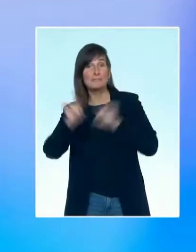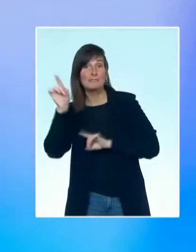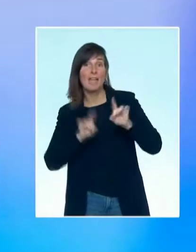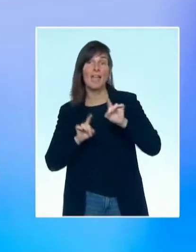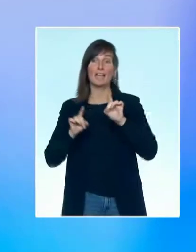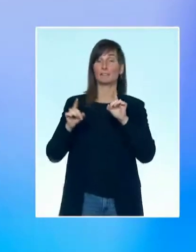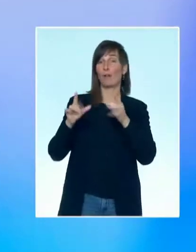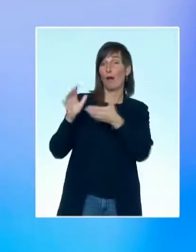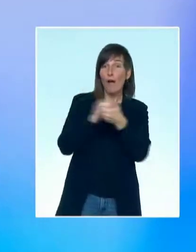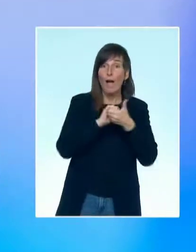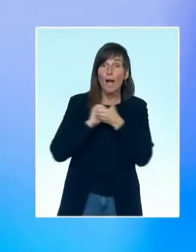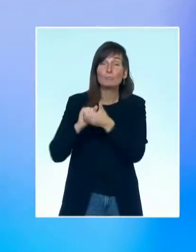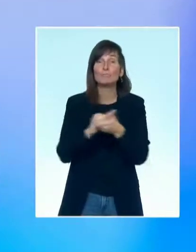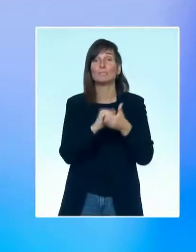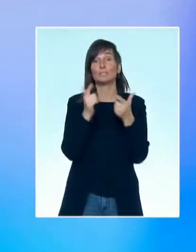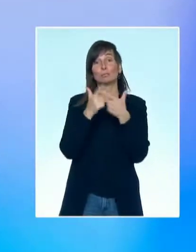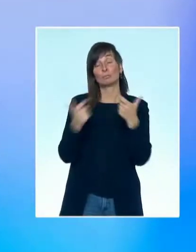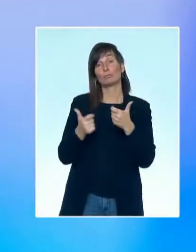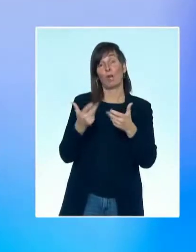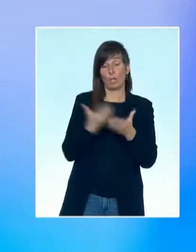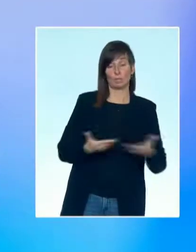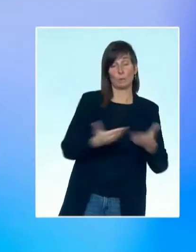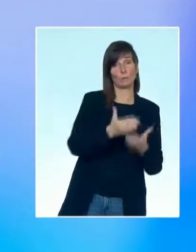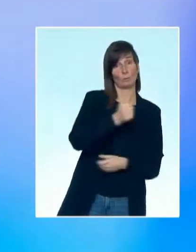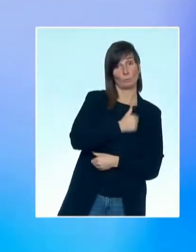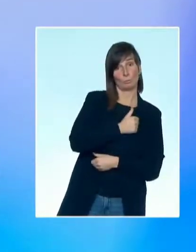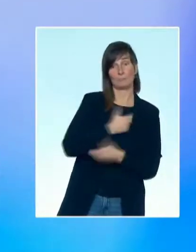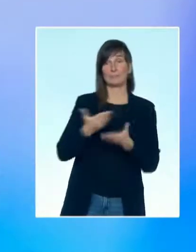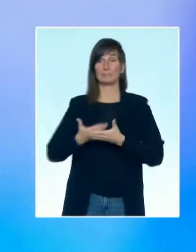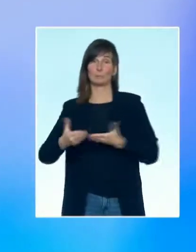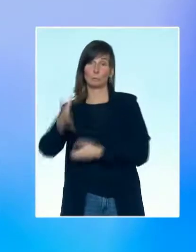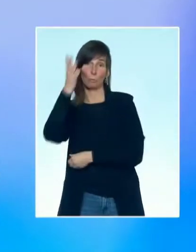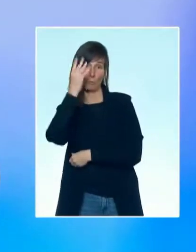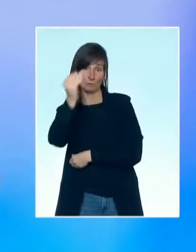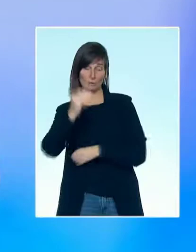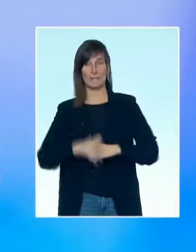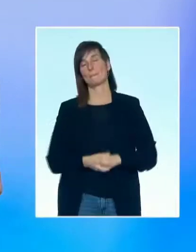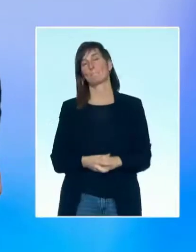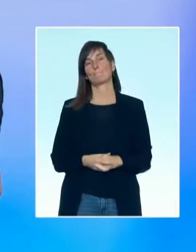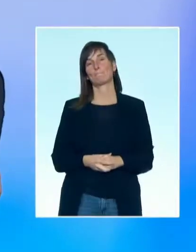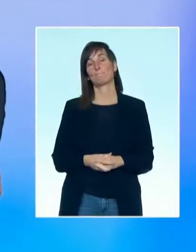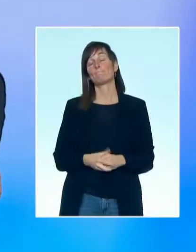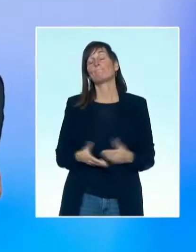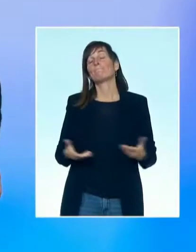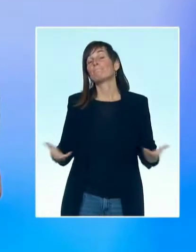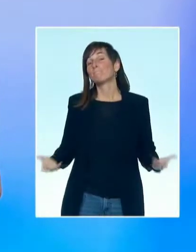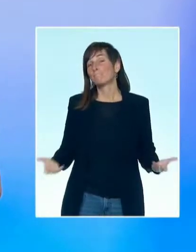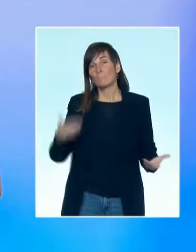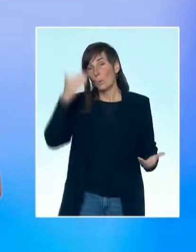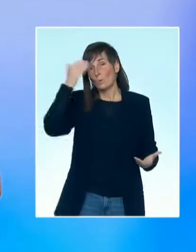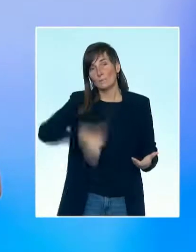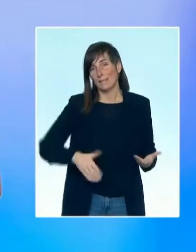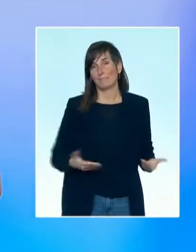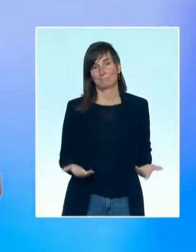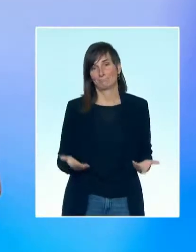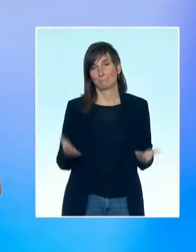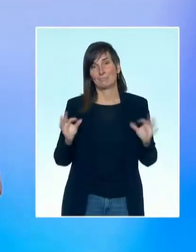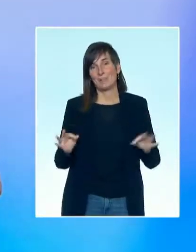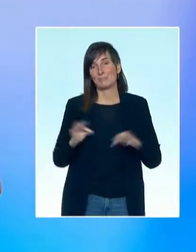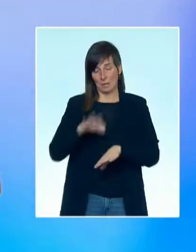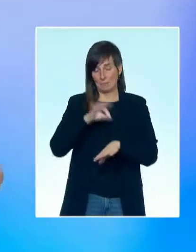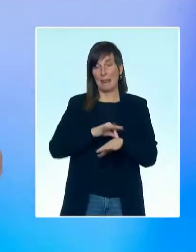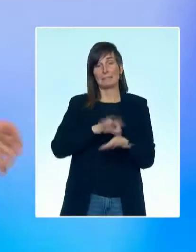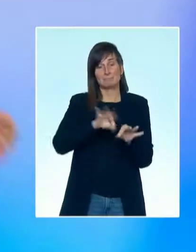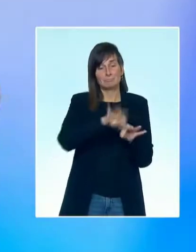les sphères professionnelles et privées. On voit bien où les risques de contamination sont les plus